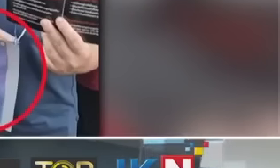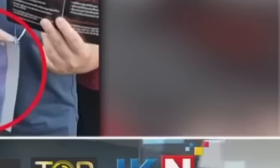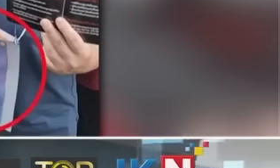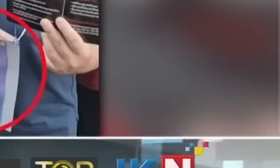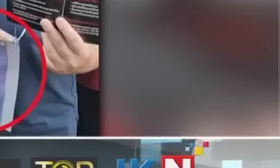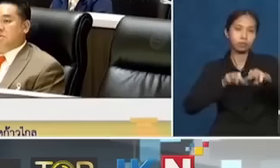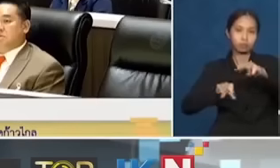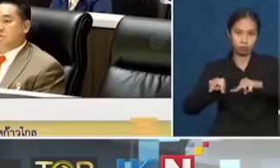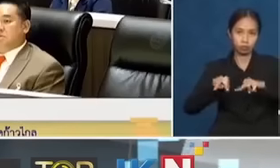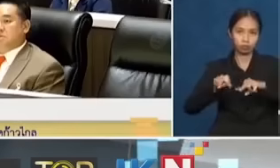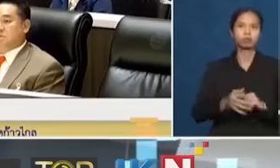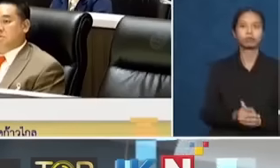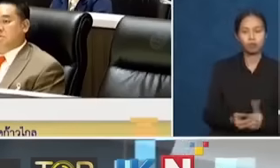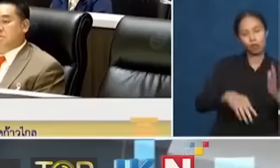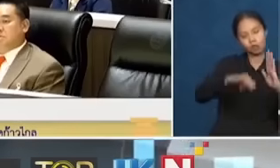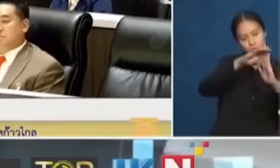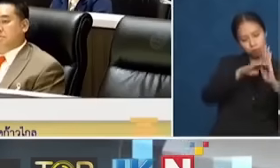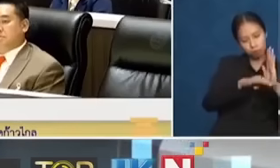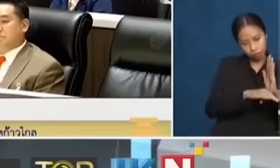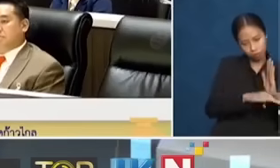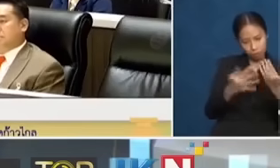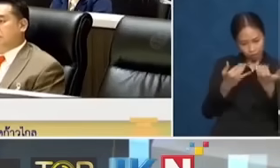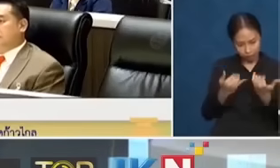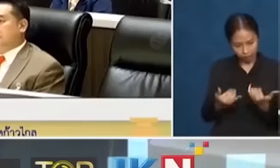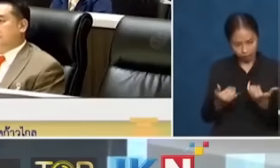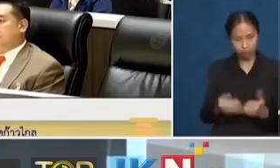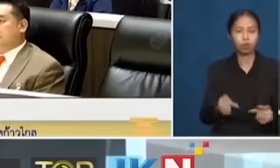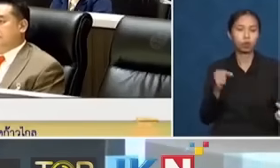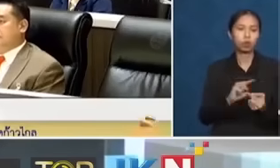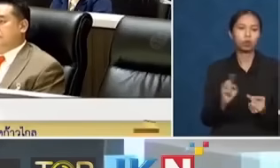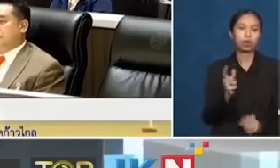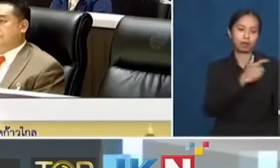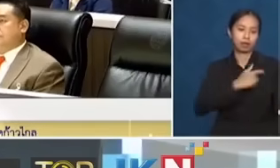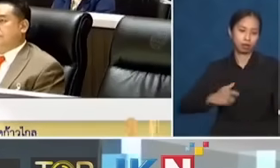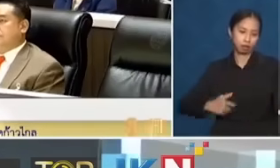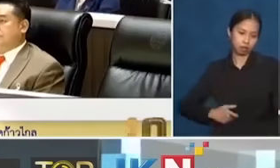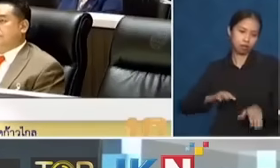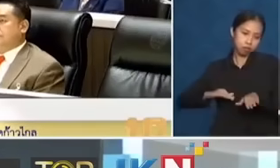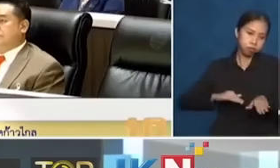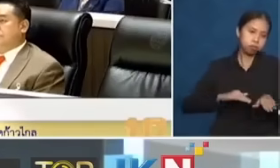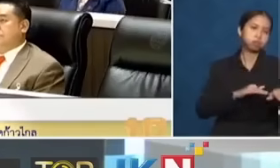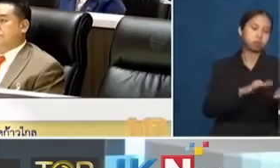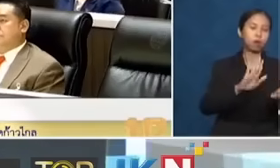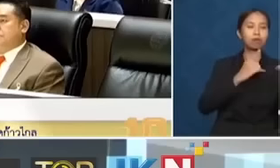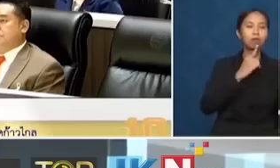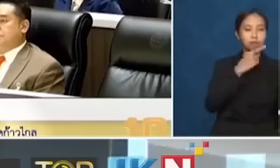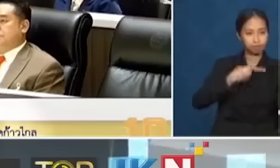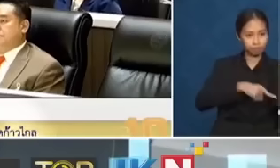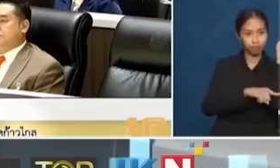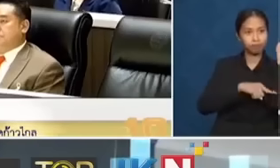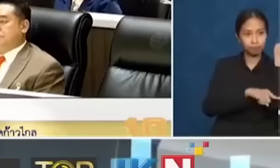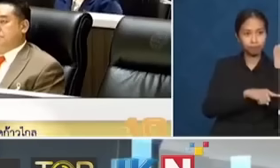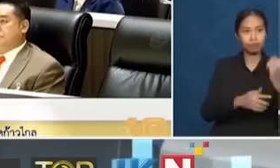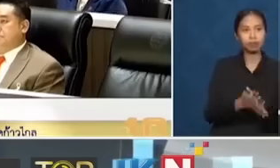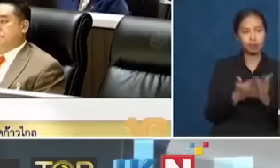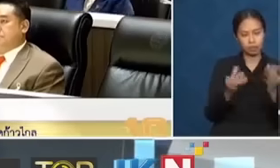ขาดแล้วก็เพื่อที่จะกระทบชิงไงเขาเรียกว่ากระทบชิงไปถึงใครล่ะ แต่ก็ไม่พูดถึงกรณีทะลุวังที่พกอาวุธ